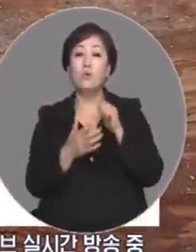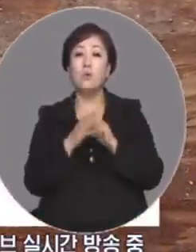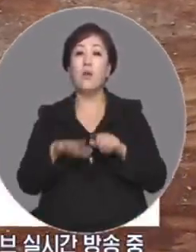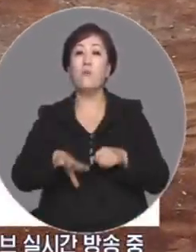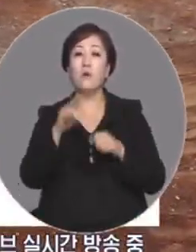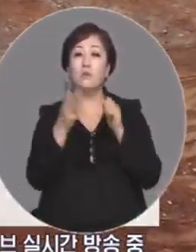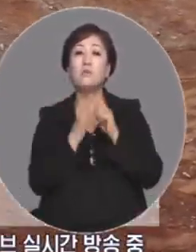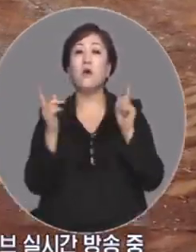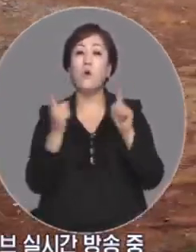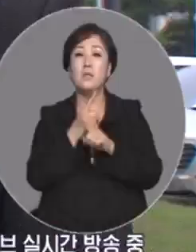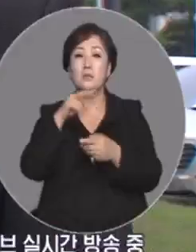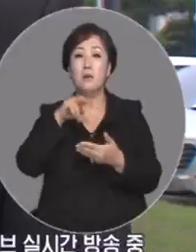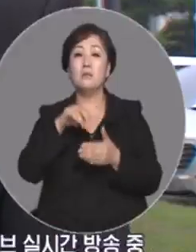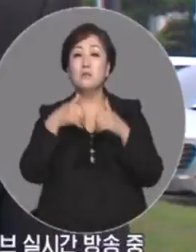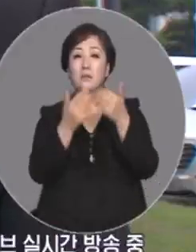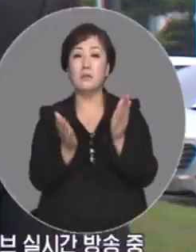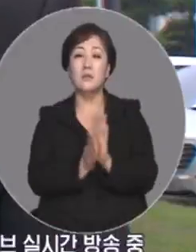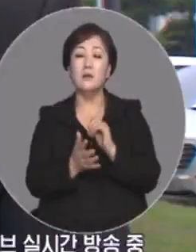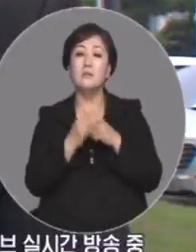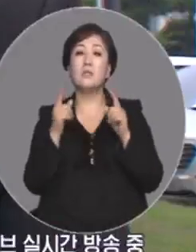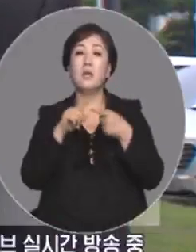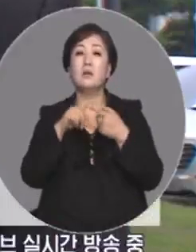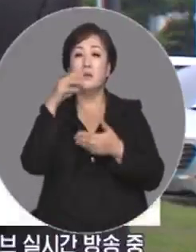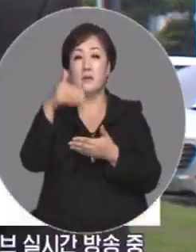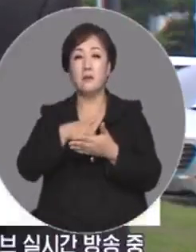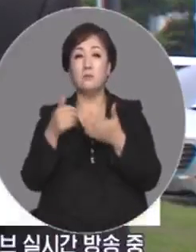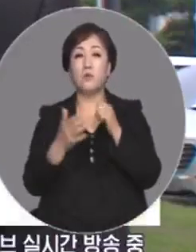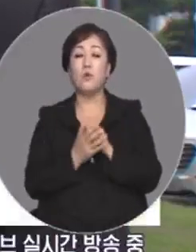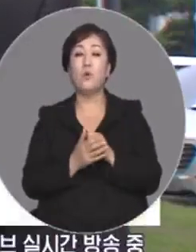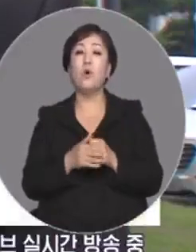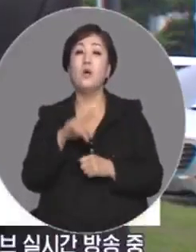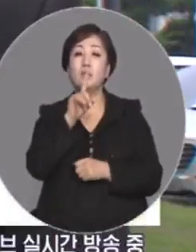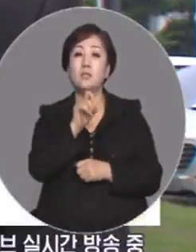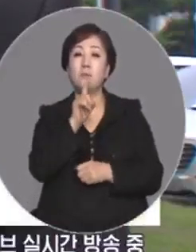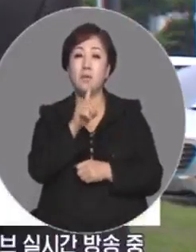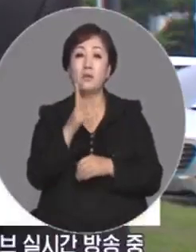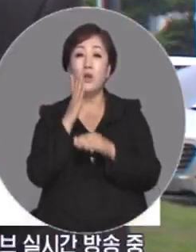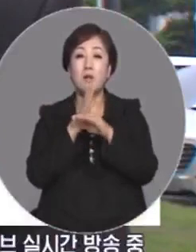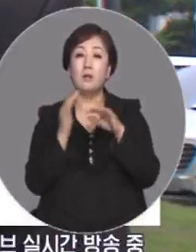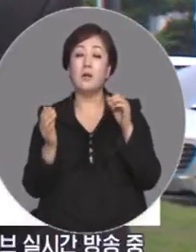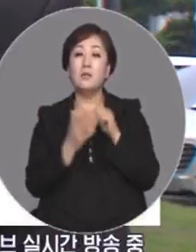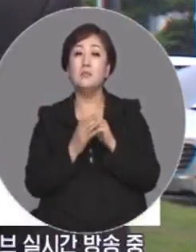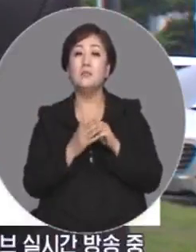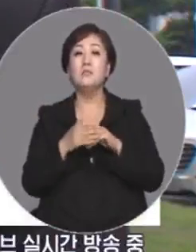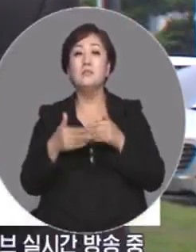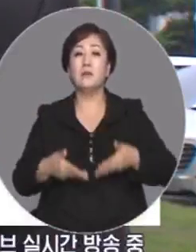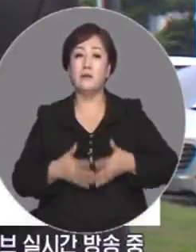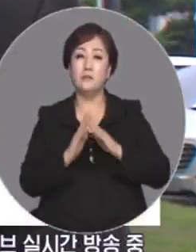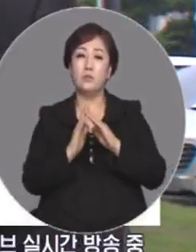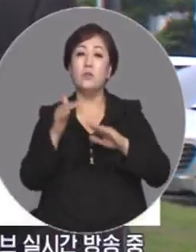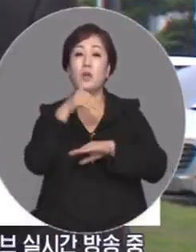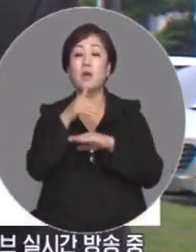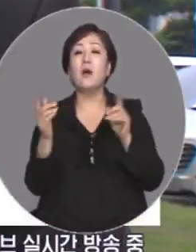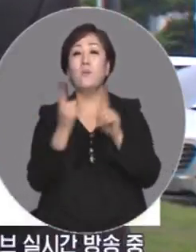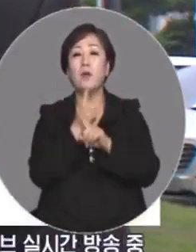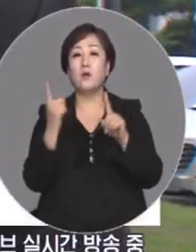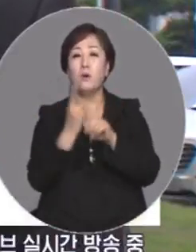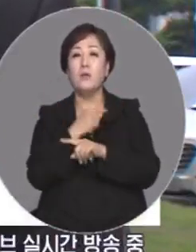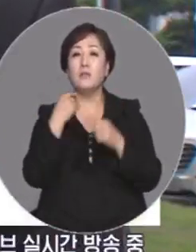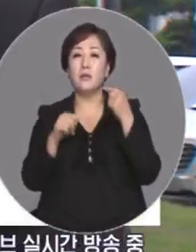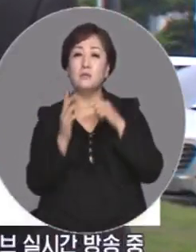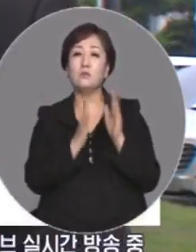공사부터 시작합니다. 이와 병행하여 11월까지는 건축 인허가 변경 등 제반적인 행정